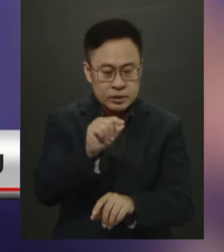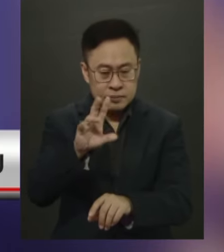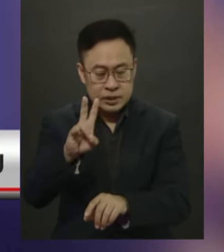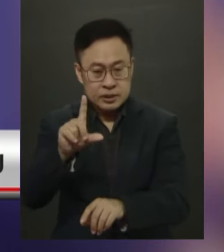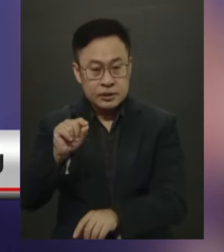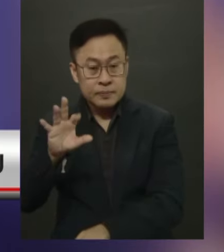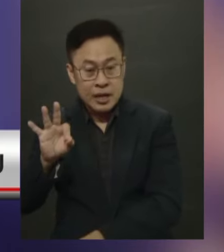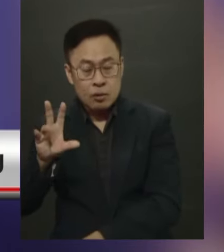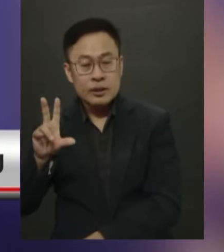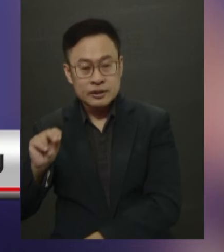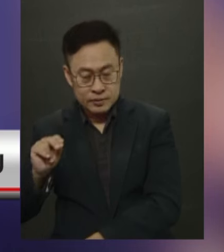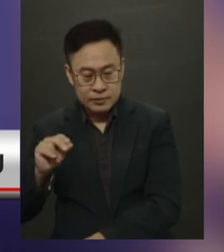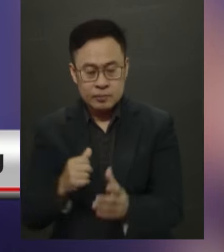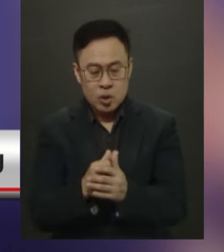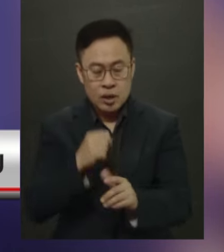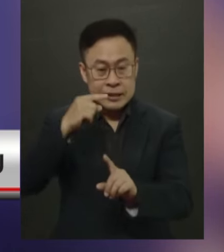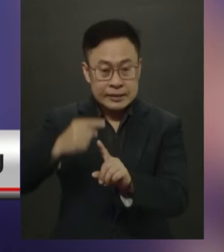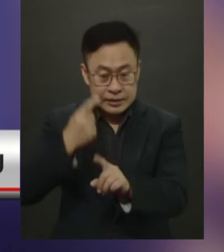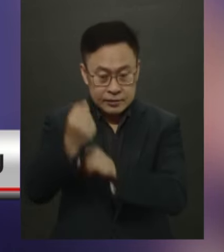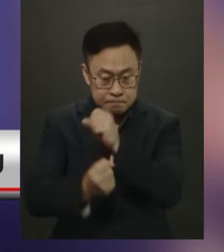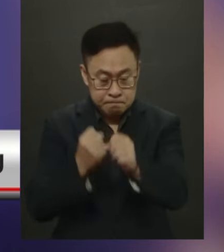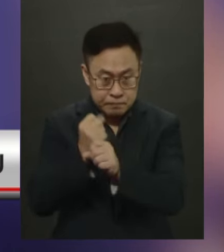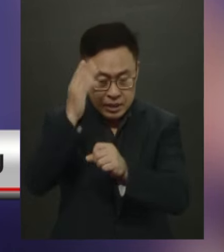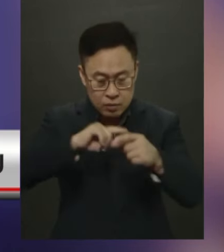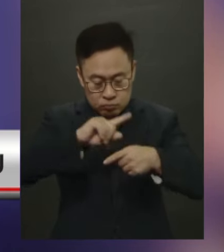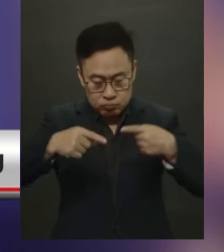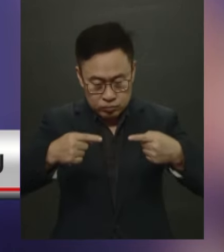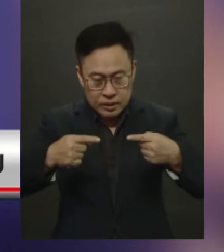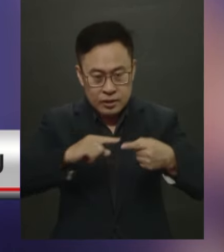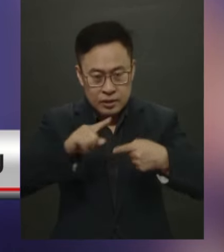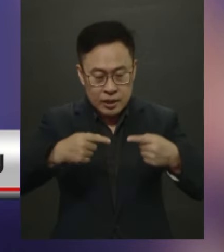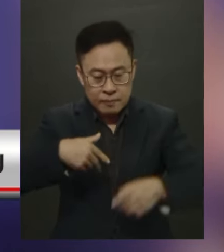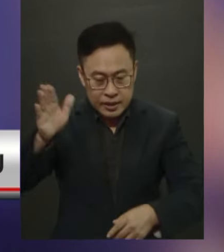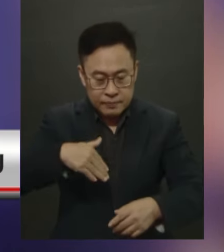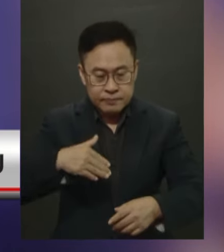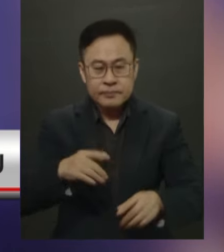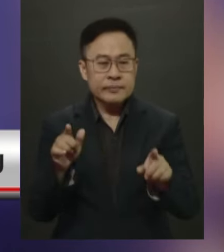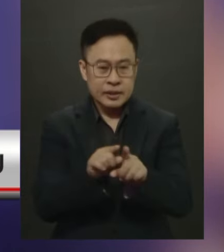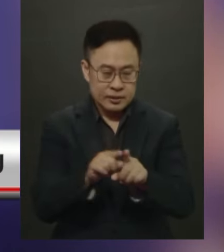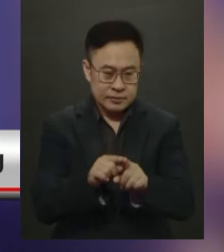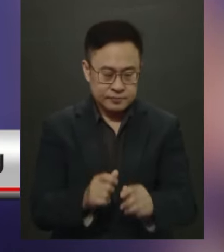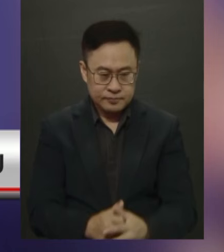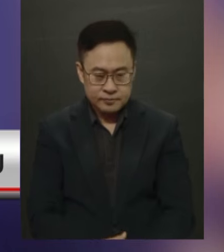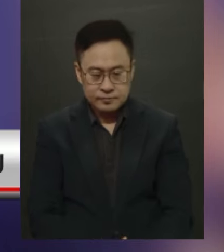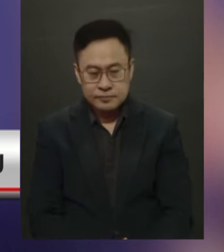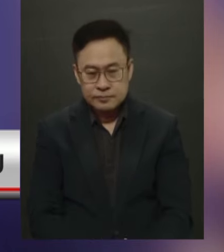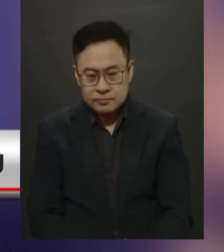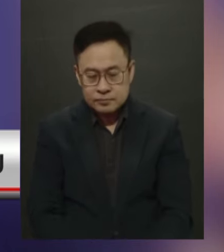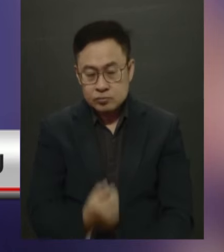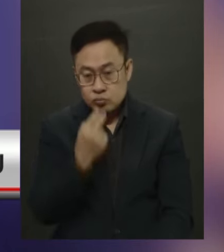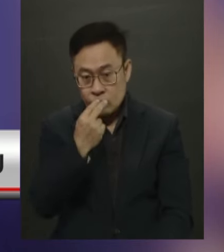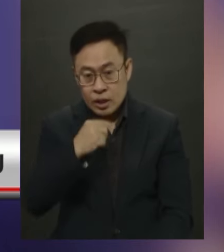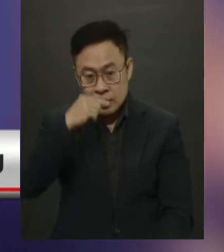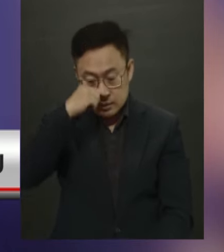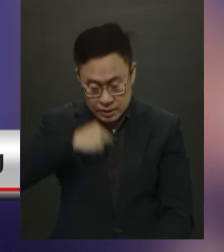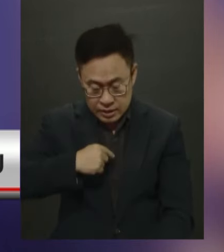อบชิงครับจะชิงกันในปีหน้าแบบเย่าเยือนเหมือนกัน2มกราแล้วก็5มกราคมนะก็เดี๋ยวรอดูนะเป็นทัวร์นาเมนต์ที่ไทย